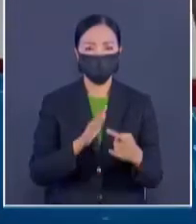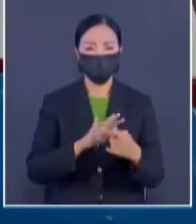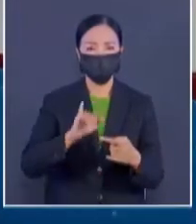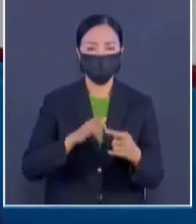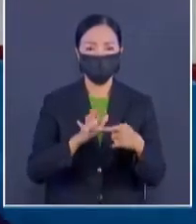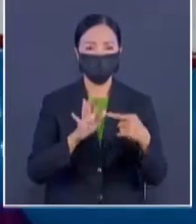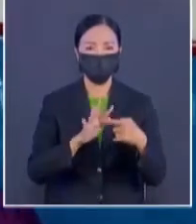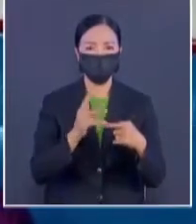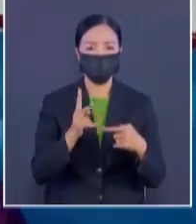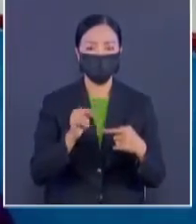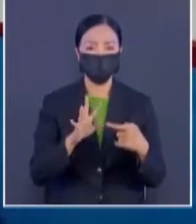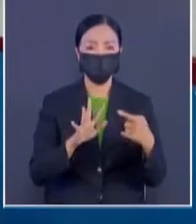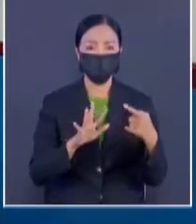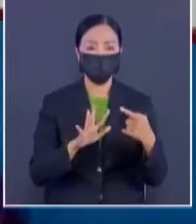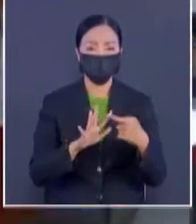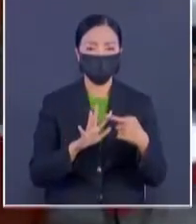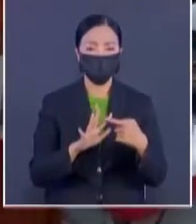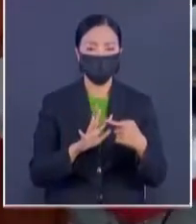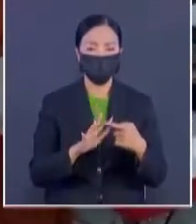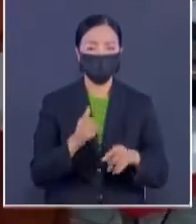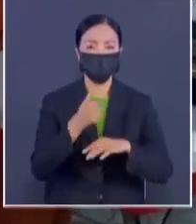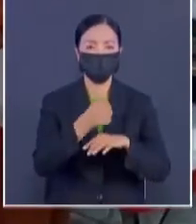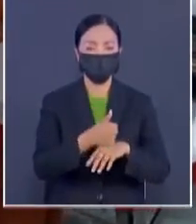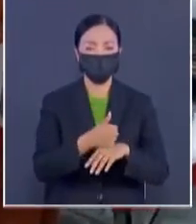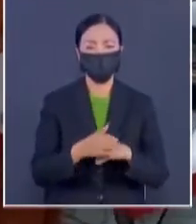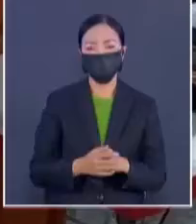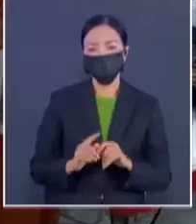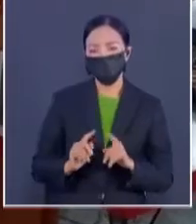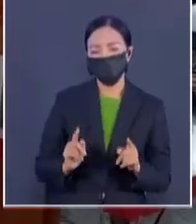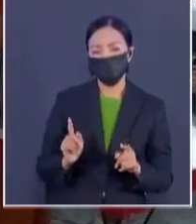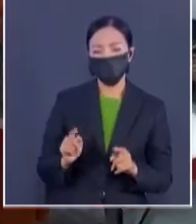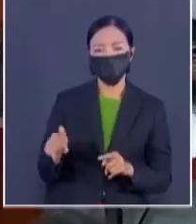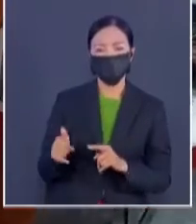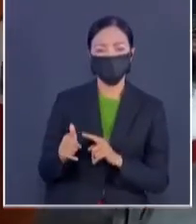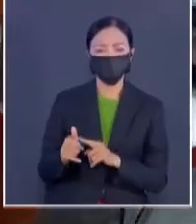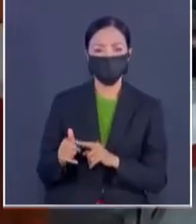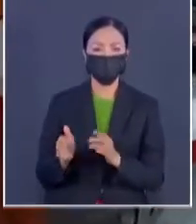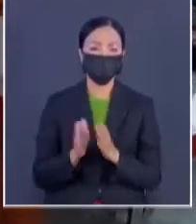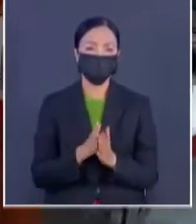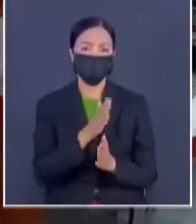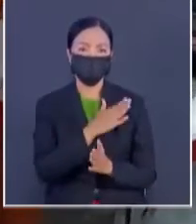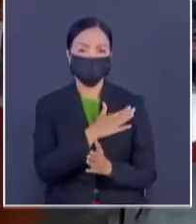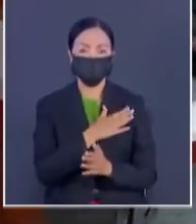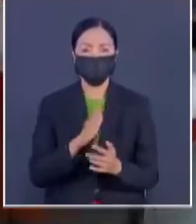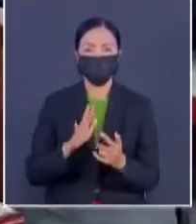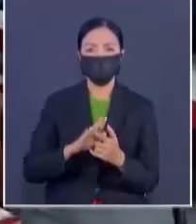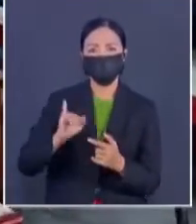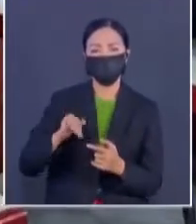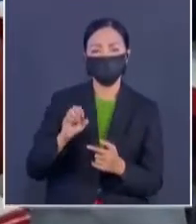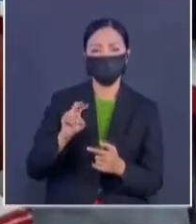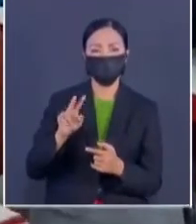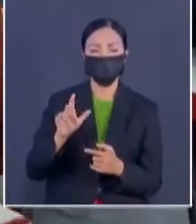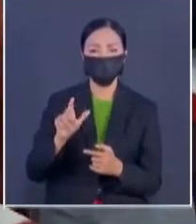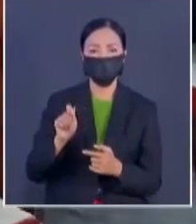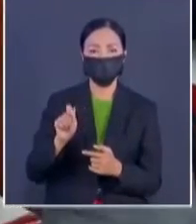ชทางที่พระราชปริยัติวัดขออภัยครับพระราชปริยัติเวทีหรือว่าเจ้าคุณเจือวัดมุมป้อมเจ้า